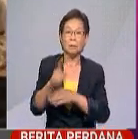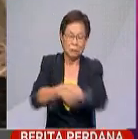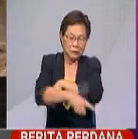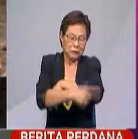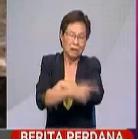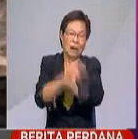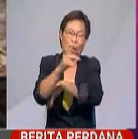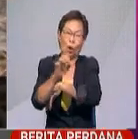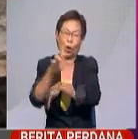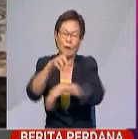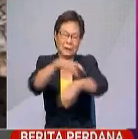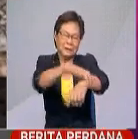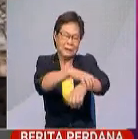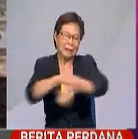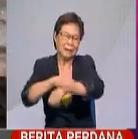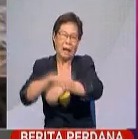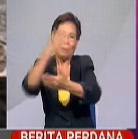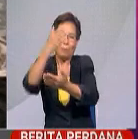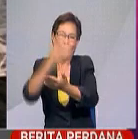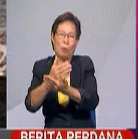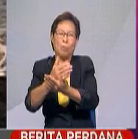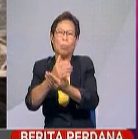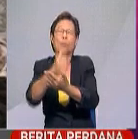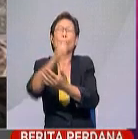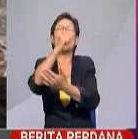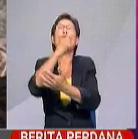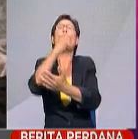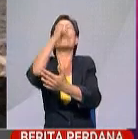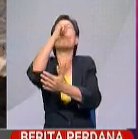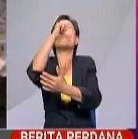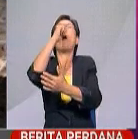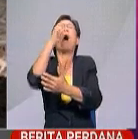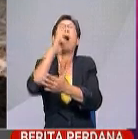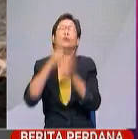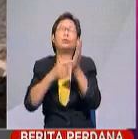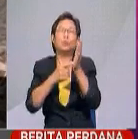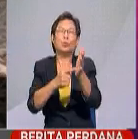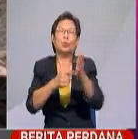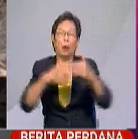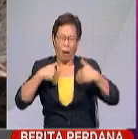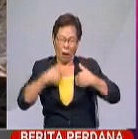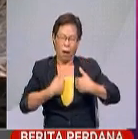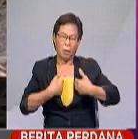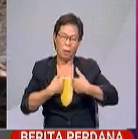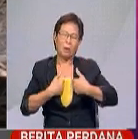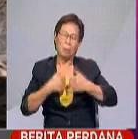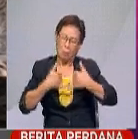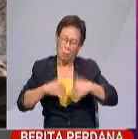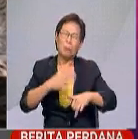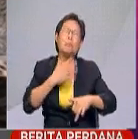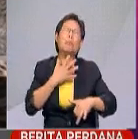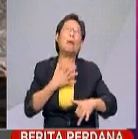tangan seorang lelaki ketika dia berhenti menyuapkan air, memberi isyarat bahawa haiwan itu masih dahaga, tular di media